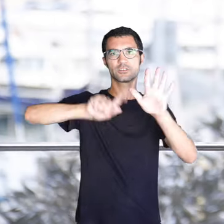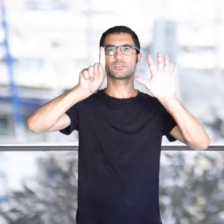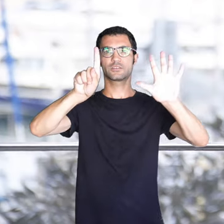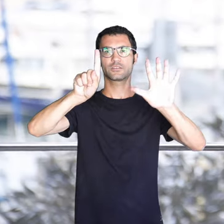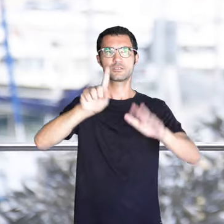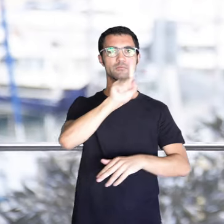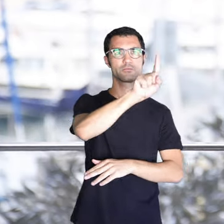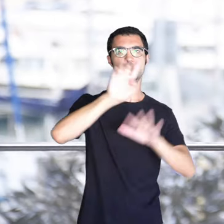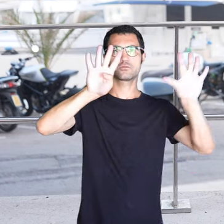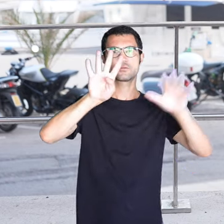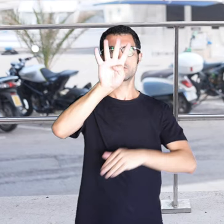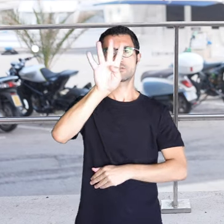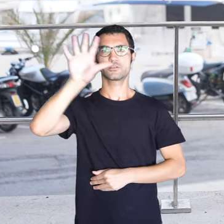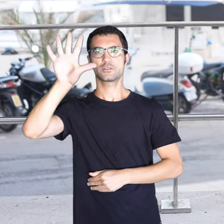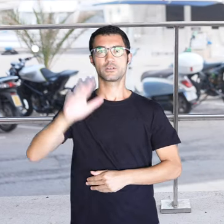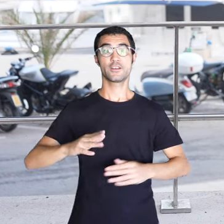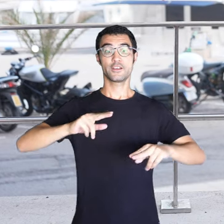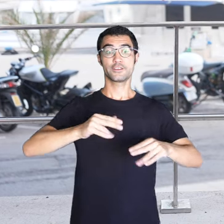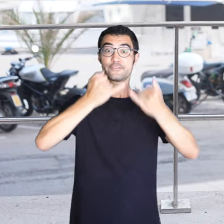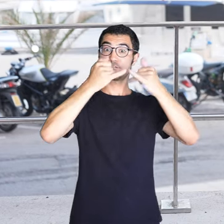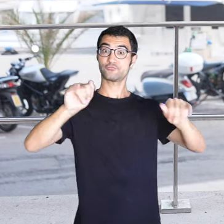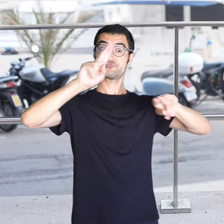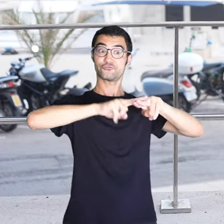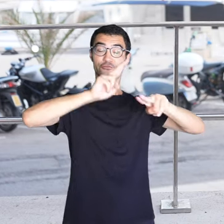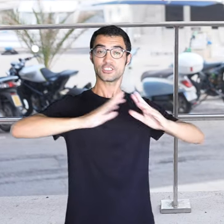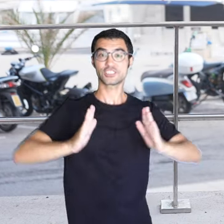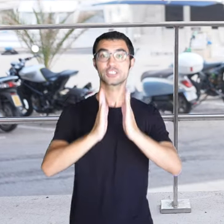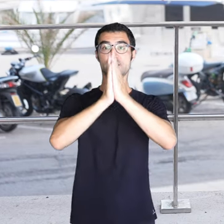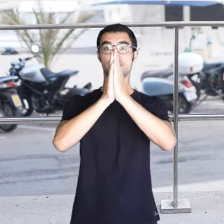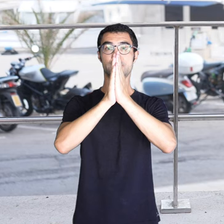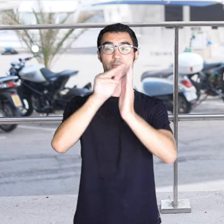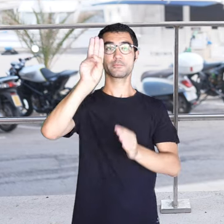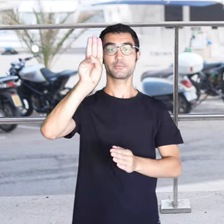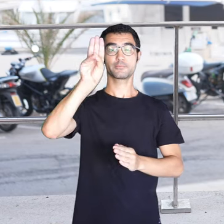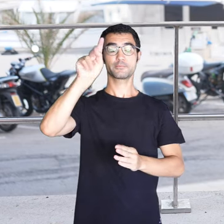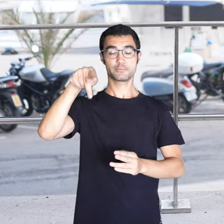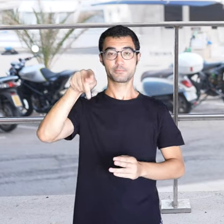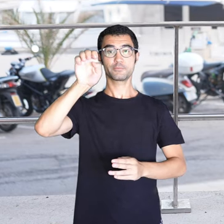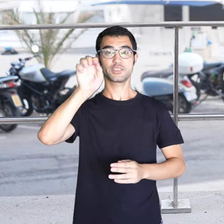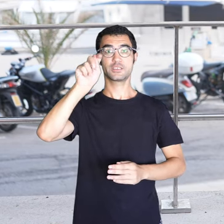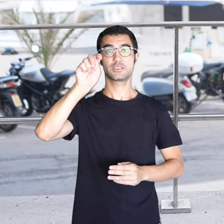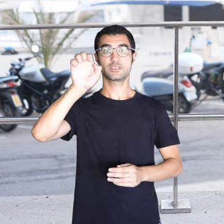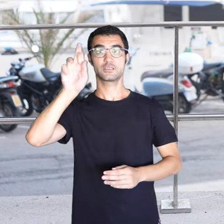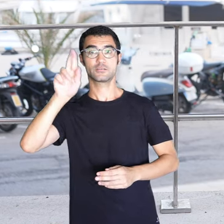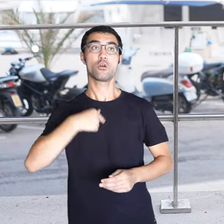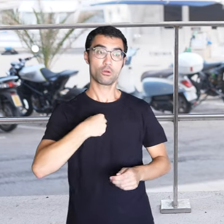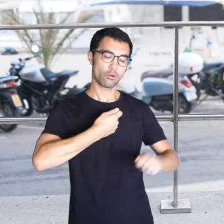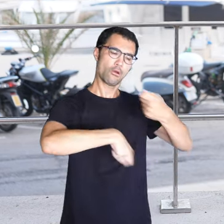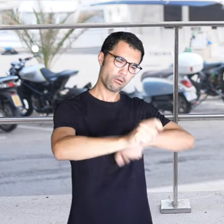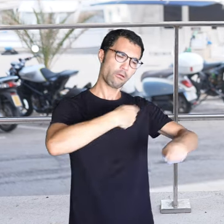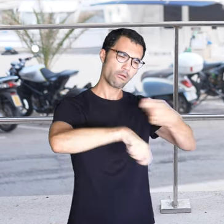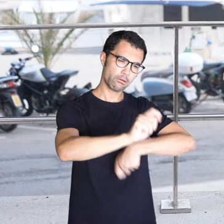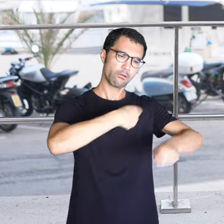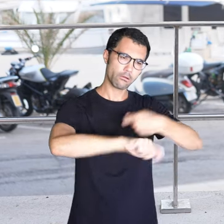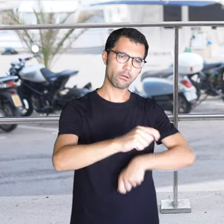La verbena de Sant Pere. Vaig començar a vendre peix que tenia 18 anys i me va costar plorar molt.